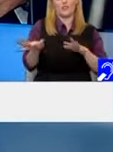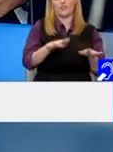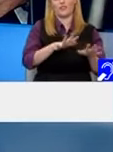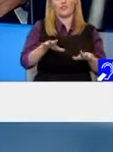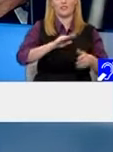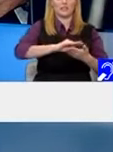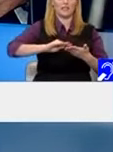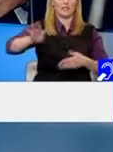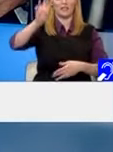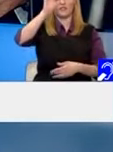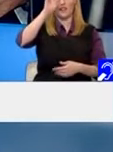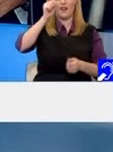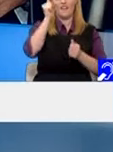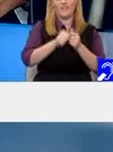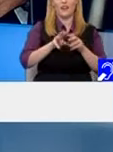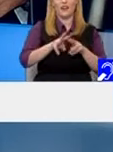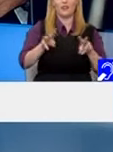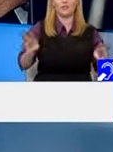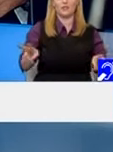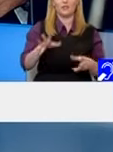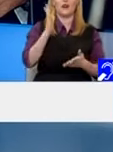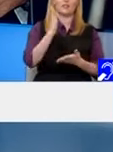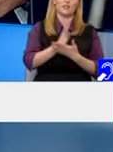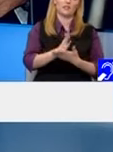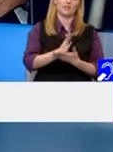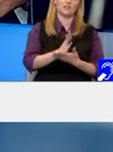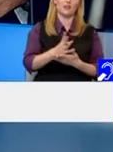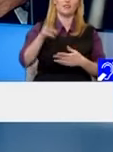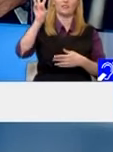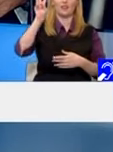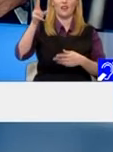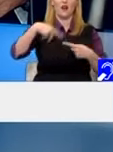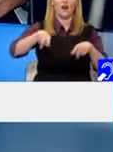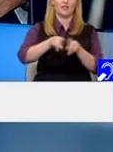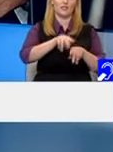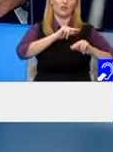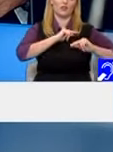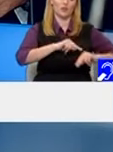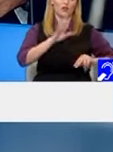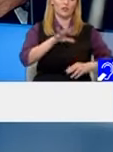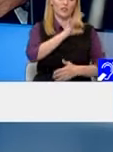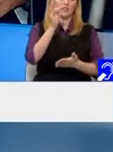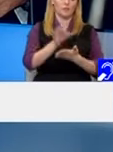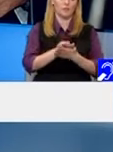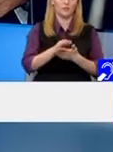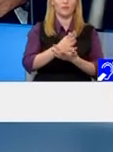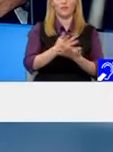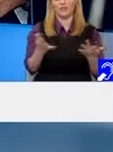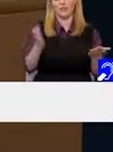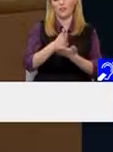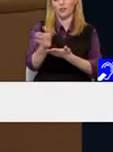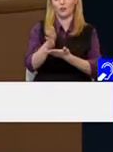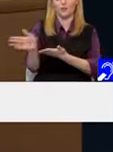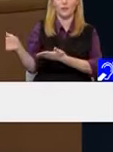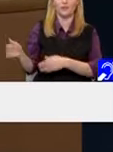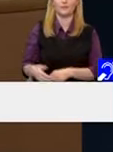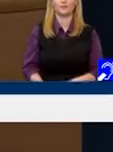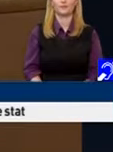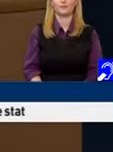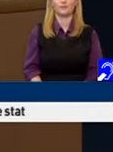secretar de stat. Fiecare minister se va alege cu cel puțin 3 astfel de angajați care vor fi responsabili pe diferite domenii.